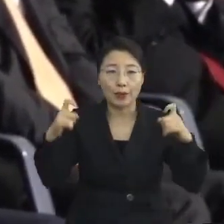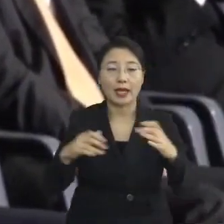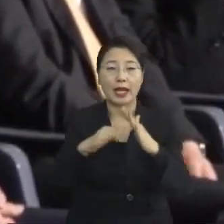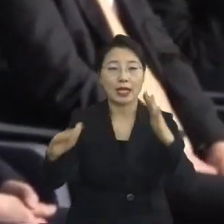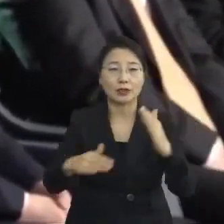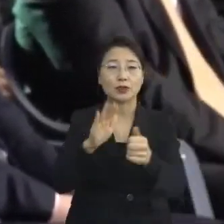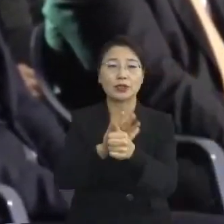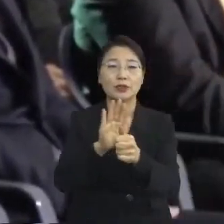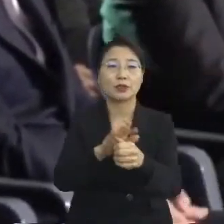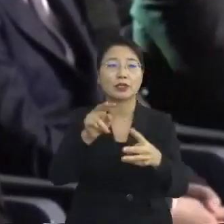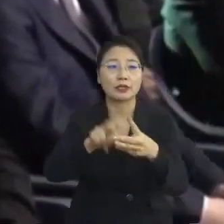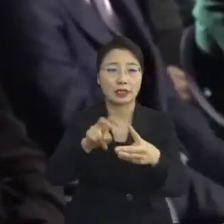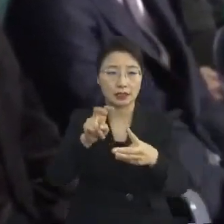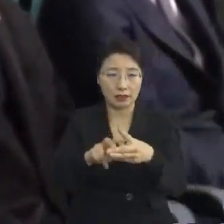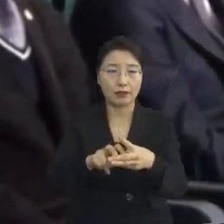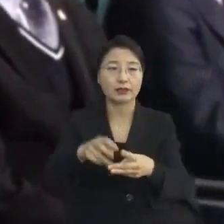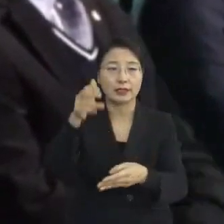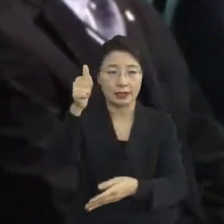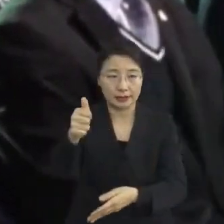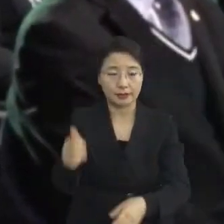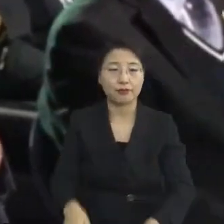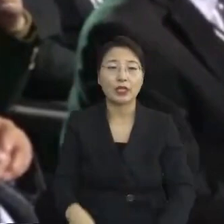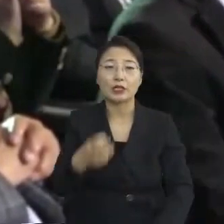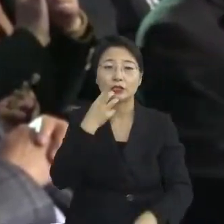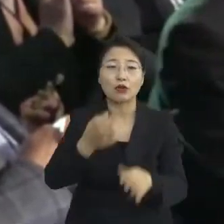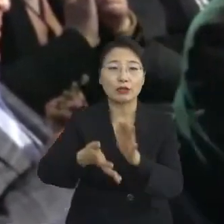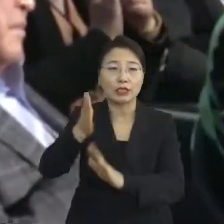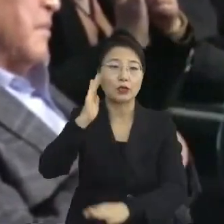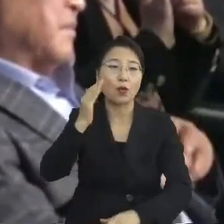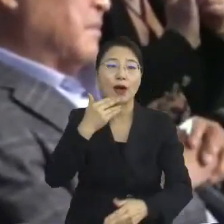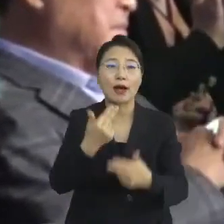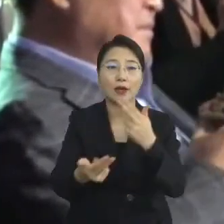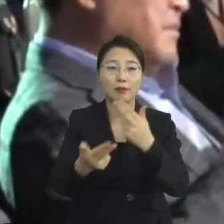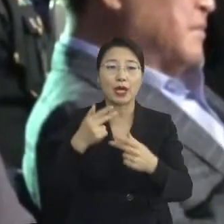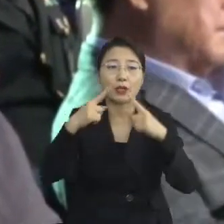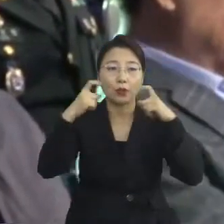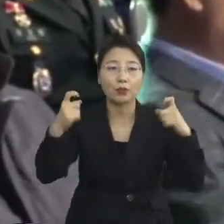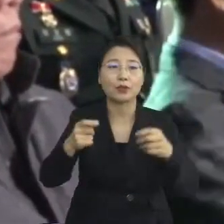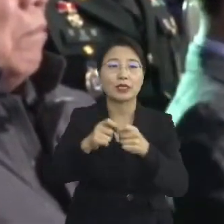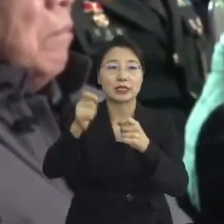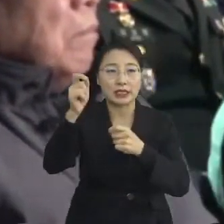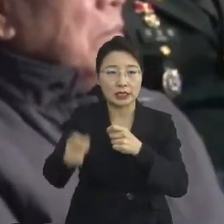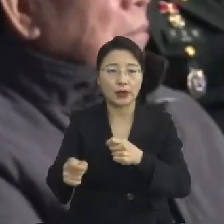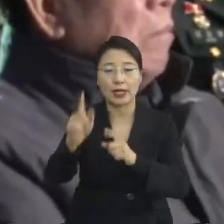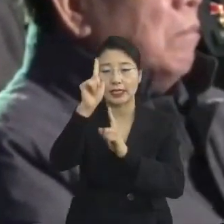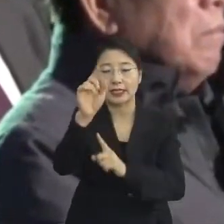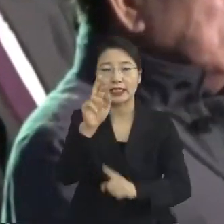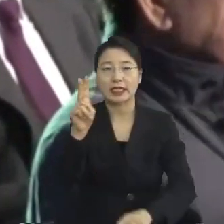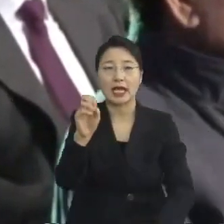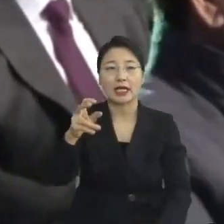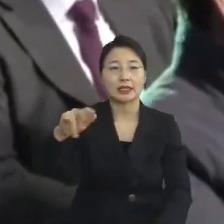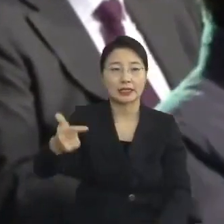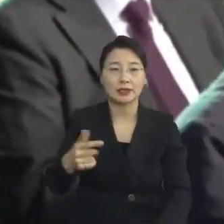동대문장애인가족지원센터 신정선 센터장님, 서울시 농아인협회 동대문구지회 이양심 회장님,